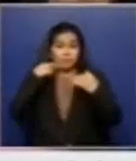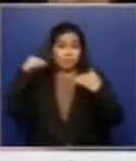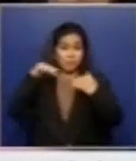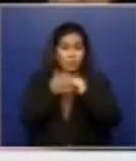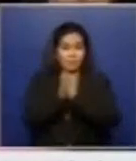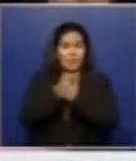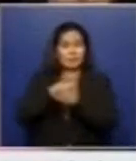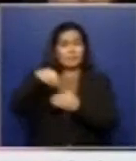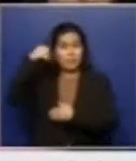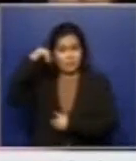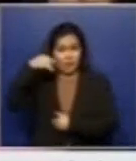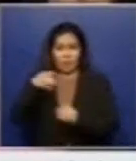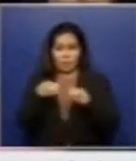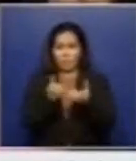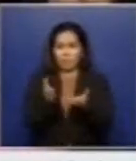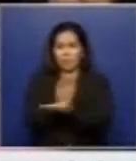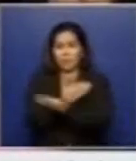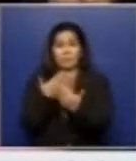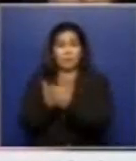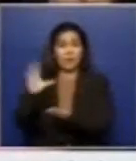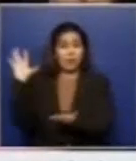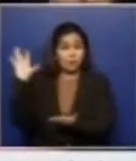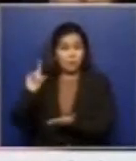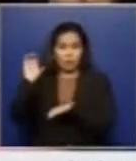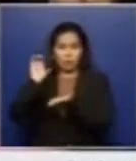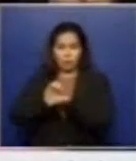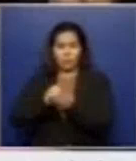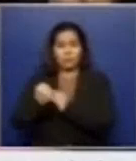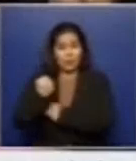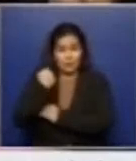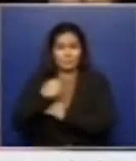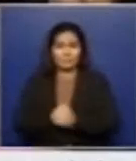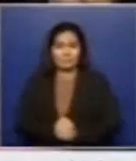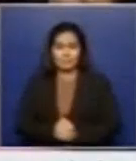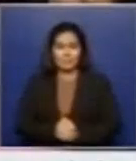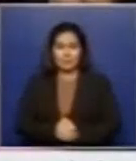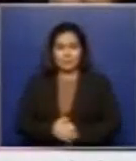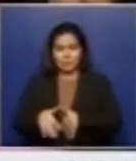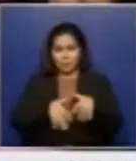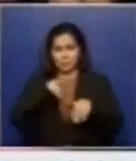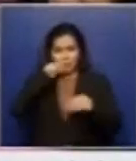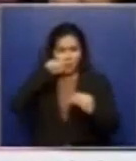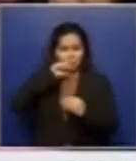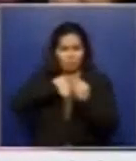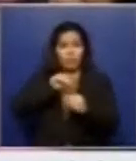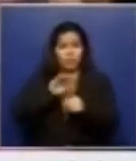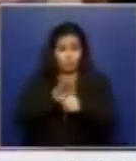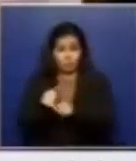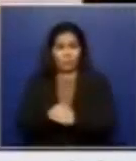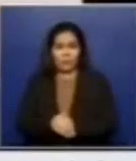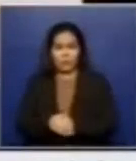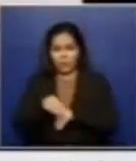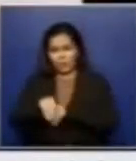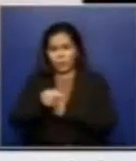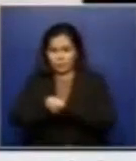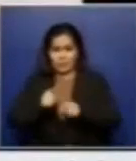าชนแบ่งกันเป็นกลุ่มนะครับโดยใช้เงินกองทุนพลังงานพี่น้องจะมีน้ำใช้เพิ่มผล